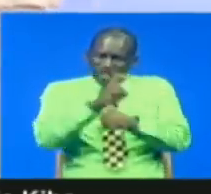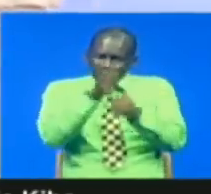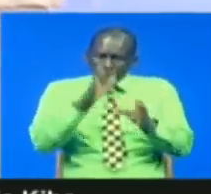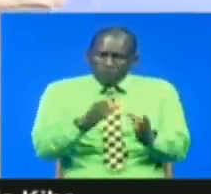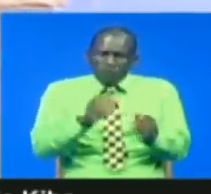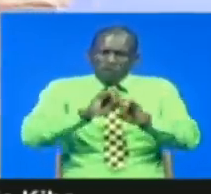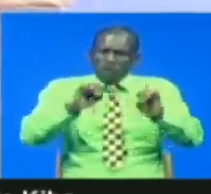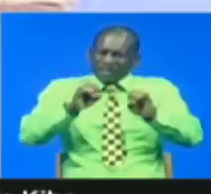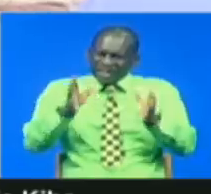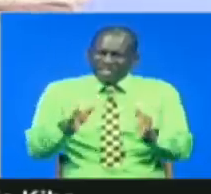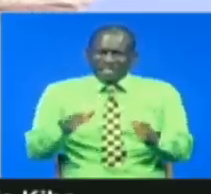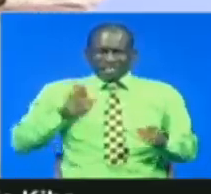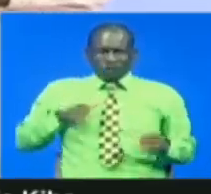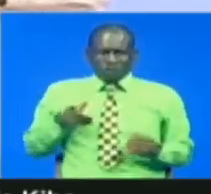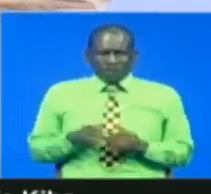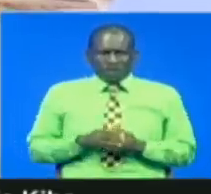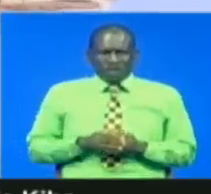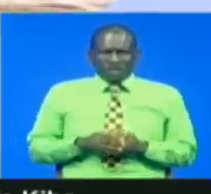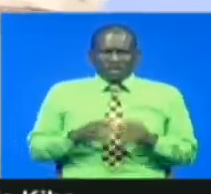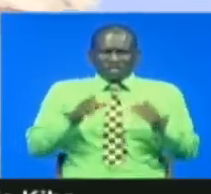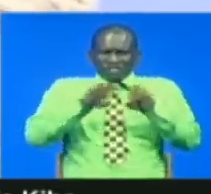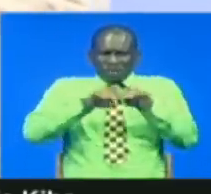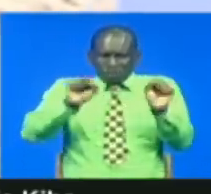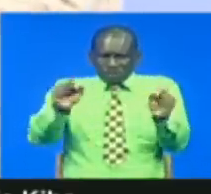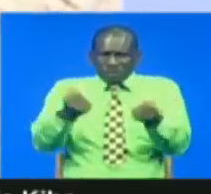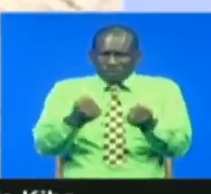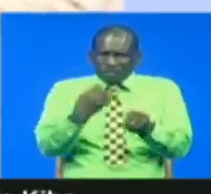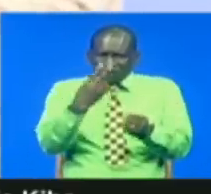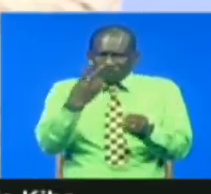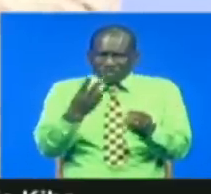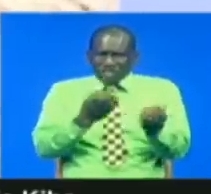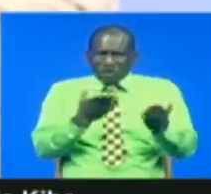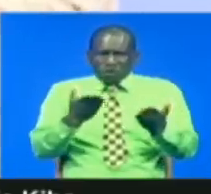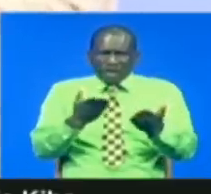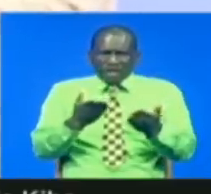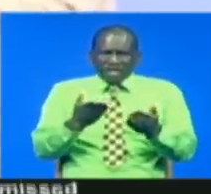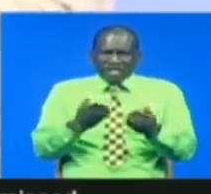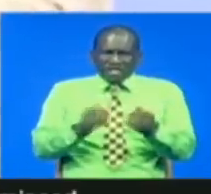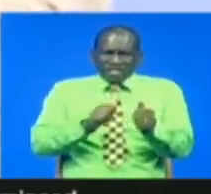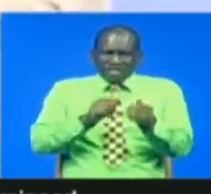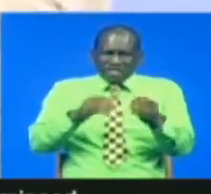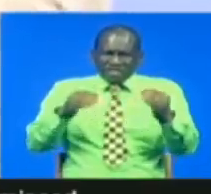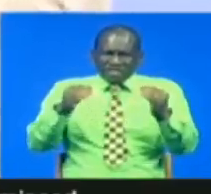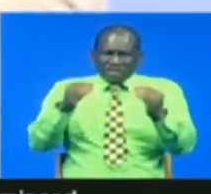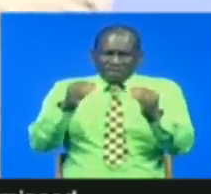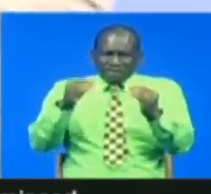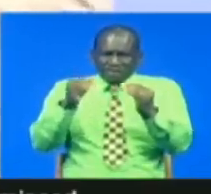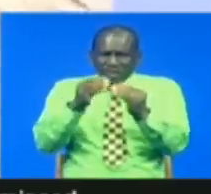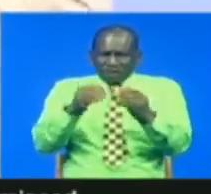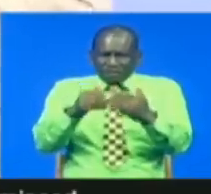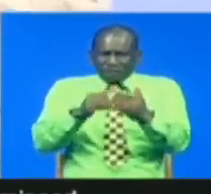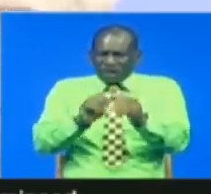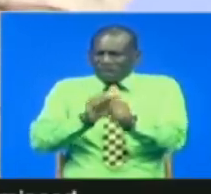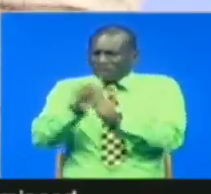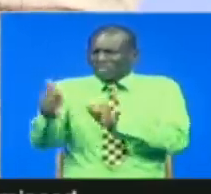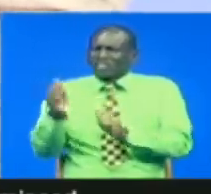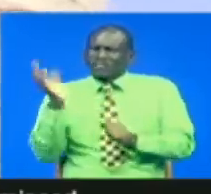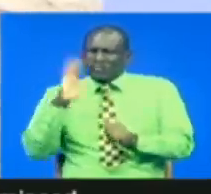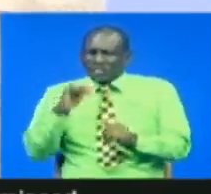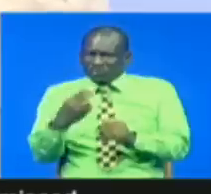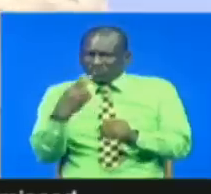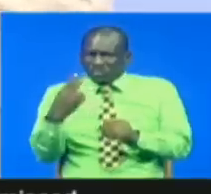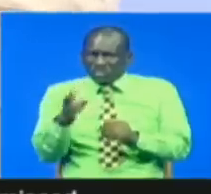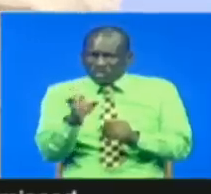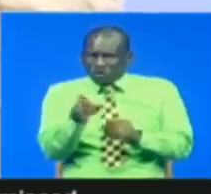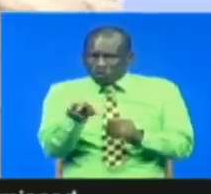cleaners, mwanamke ya anaitwa. Na alinusurika pia. Yeah, hata ukiona mlikutana ni kitambo, nilikutana kuna mtu yuko hapa alikutana ya kitambo alikuwa shapita. Okay. Kumwangalia si ndio